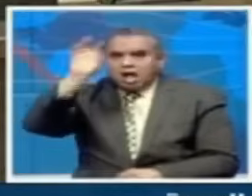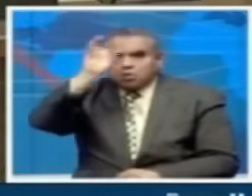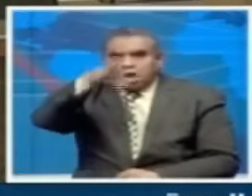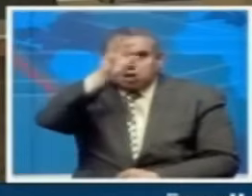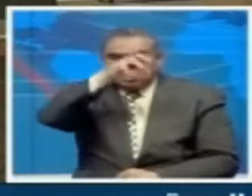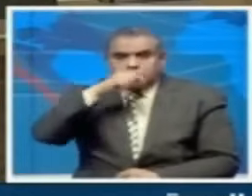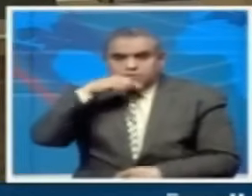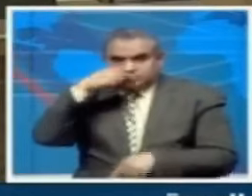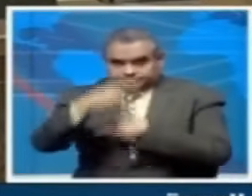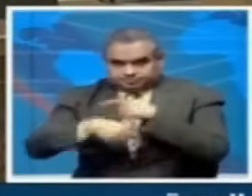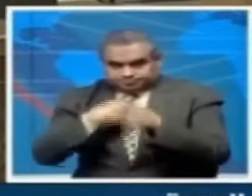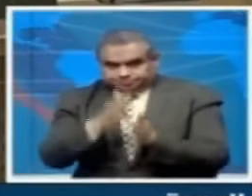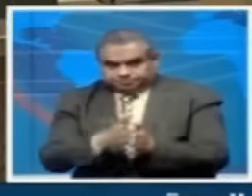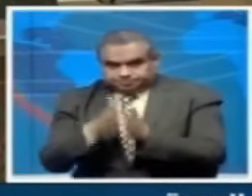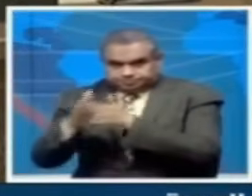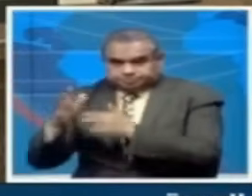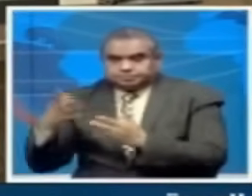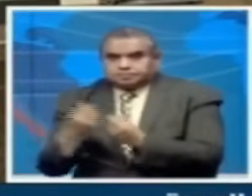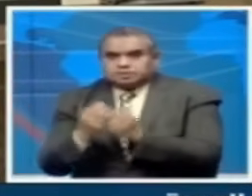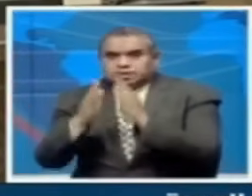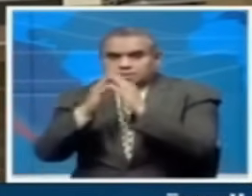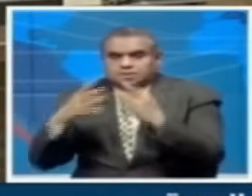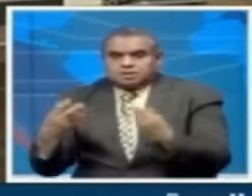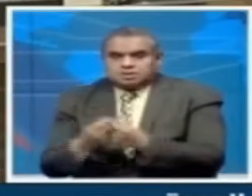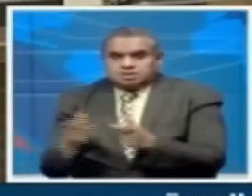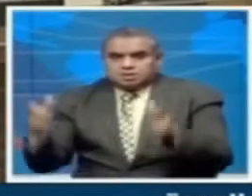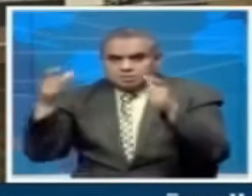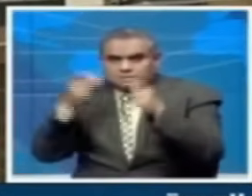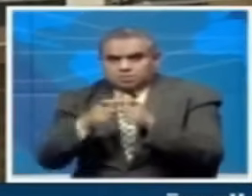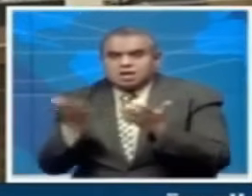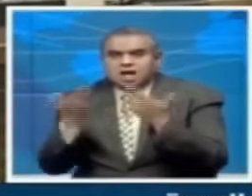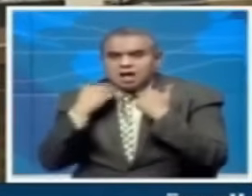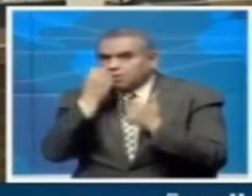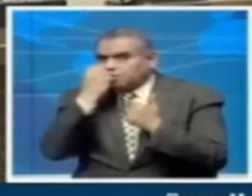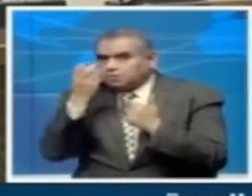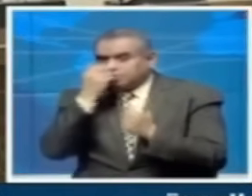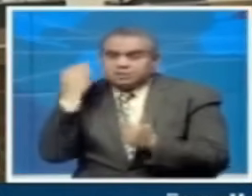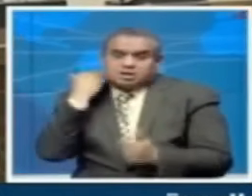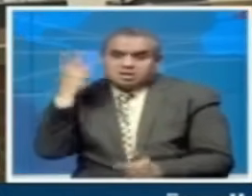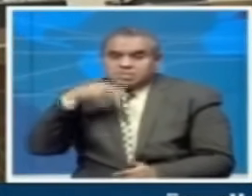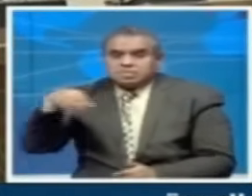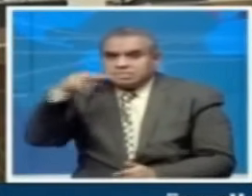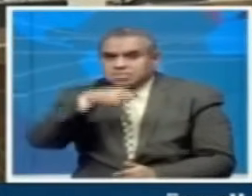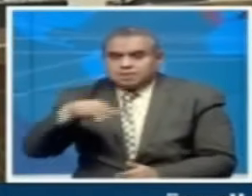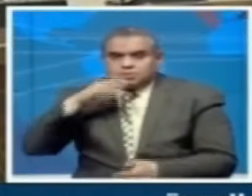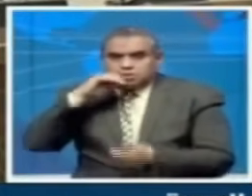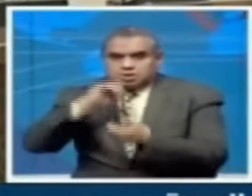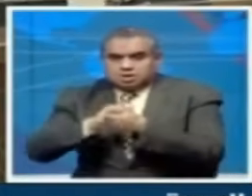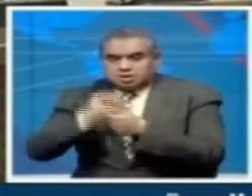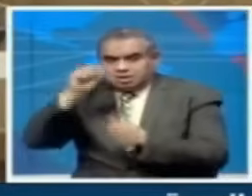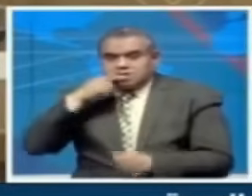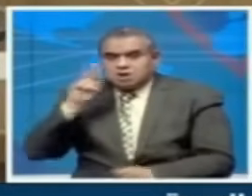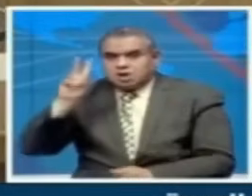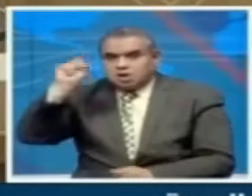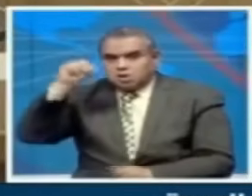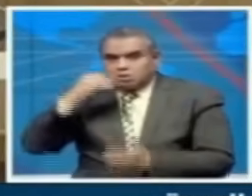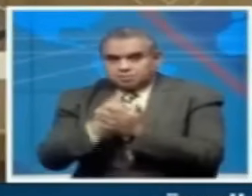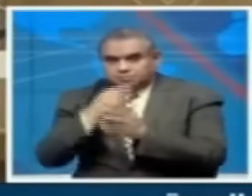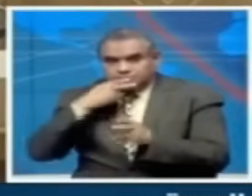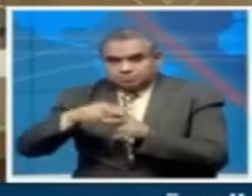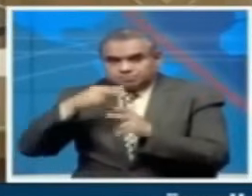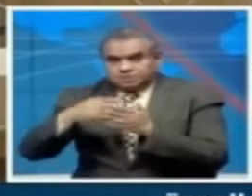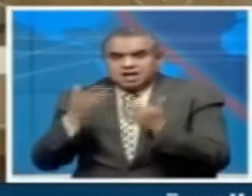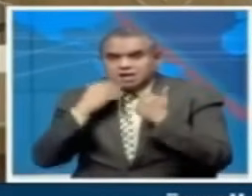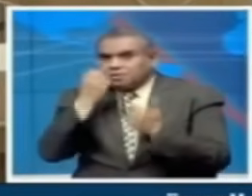ولمتابعة مستجدات مشاركة مصر في مؤتمر الأطراف 28 لاتفاقية الأمم المتحدة الإطارية